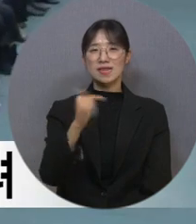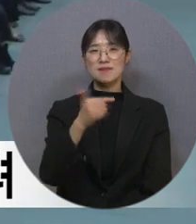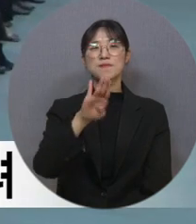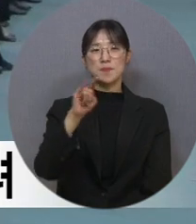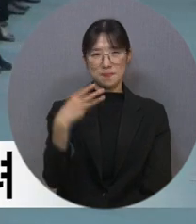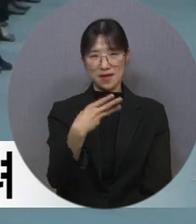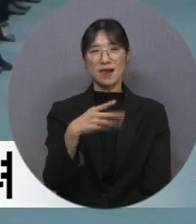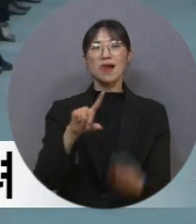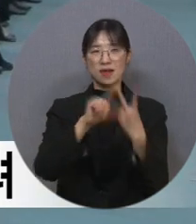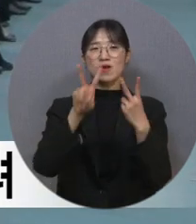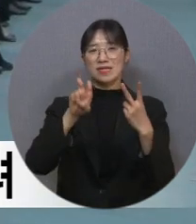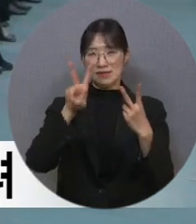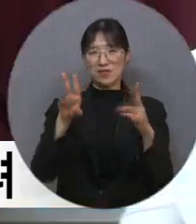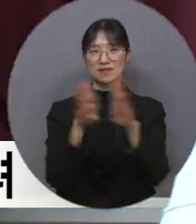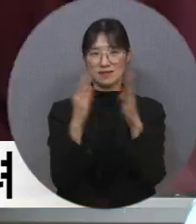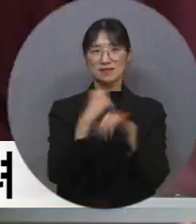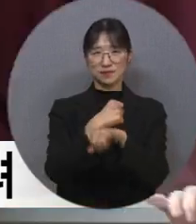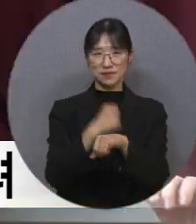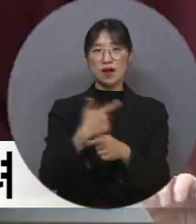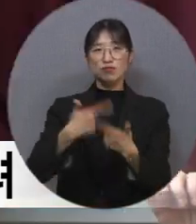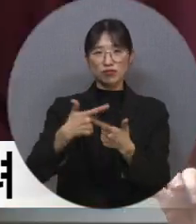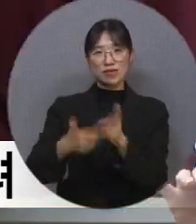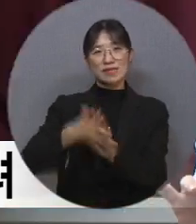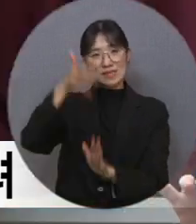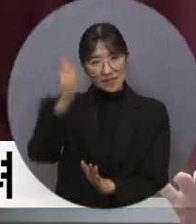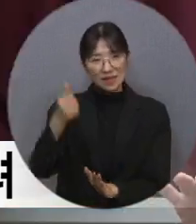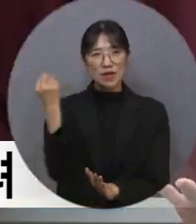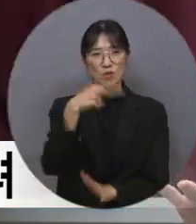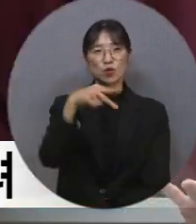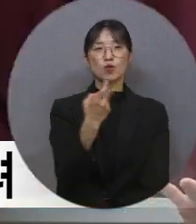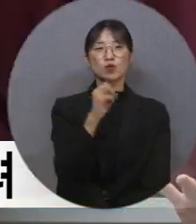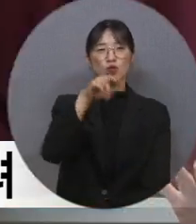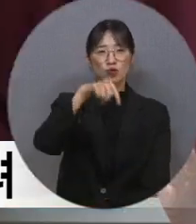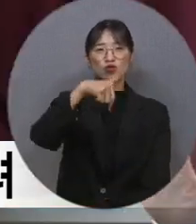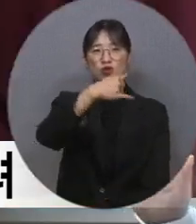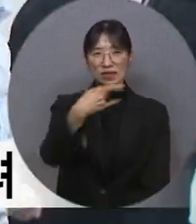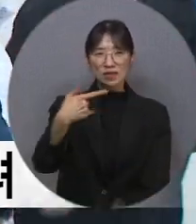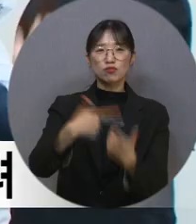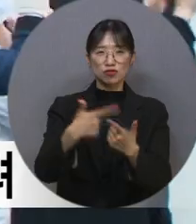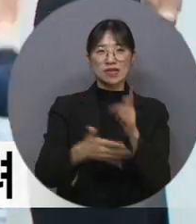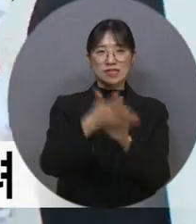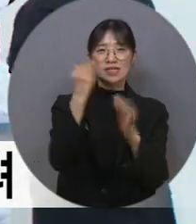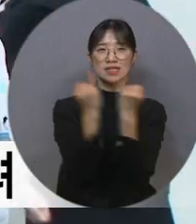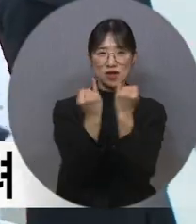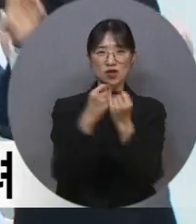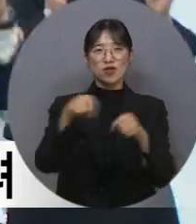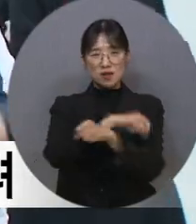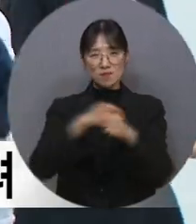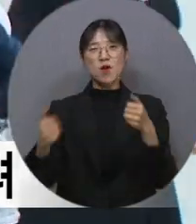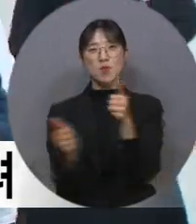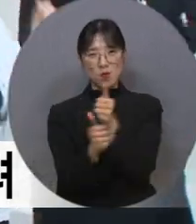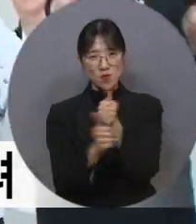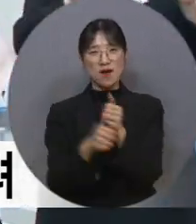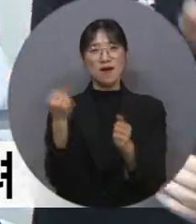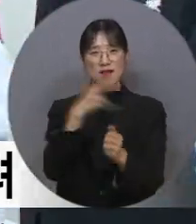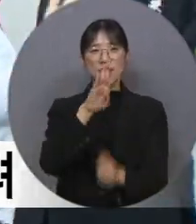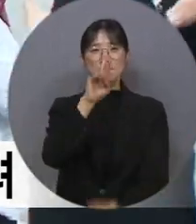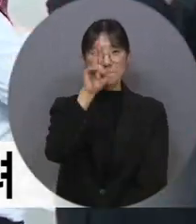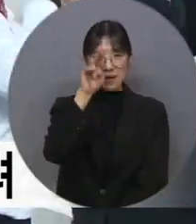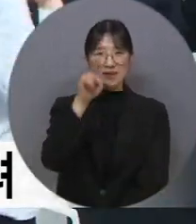열렸습니다. 박형중 부산시장을 비롯한 송숙희 부산시 여성특별보좌관, 박은하 범시민